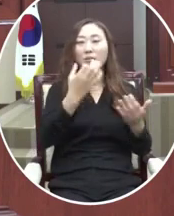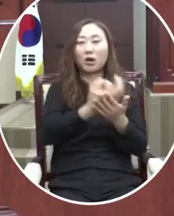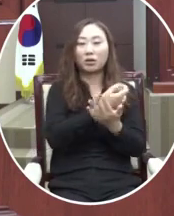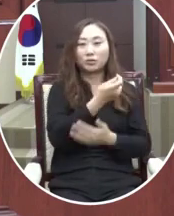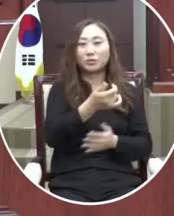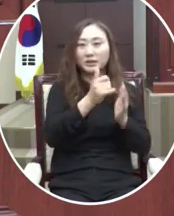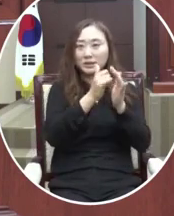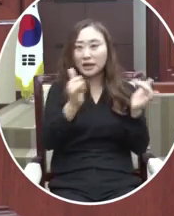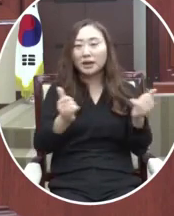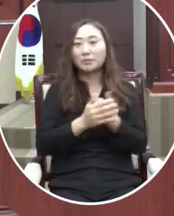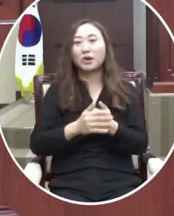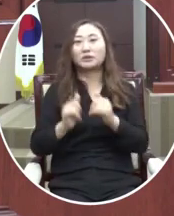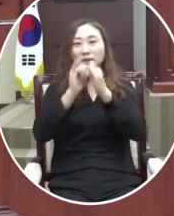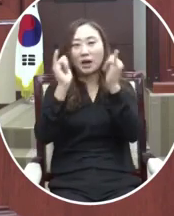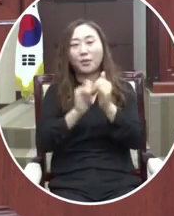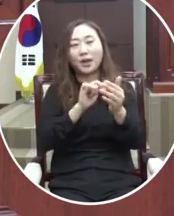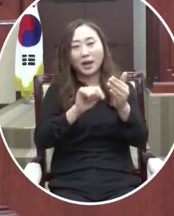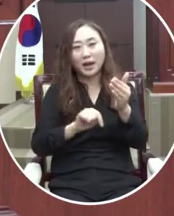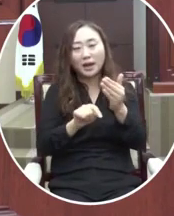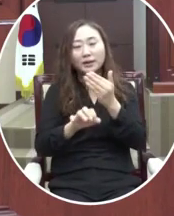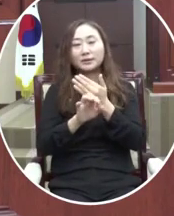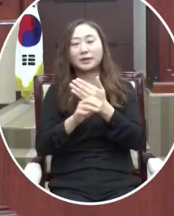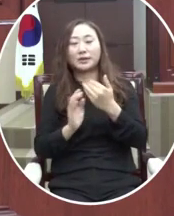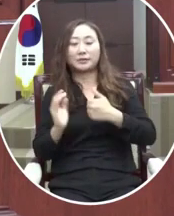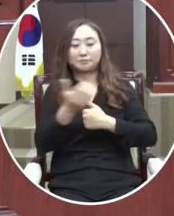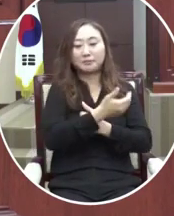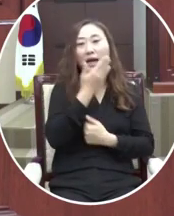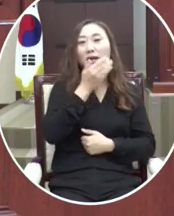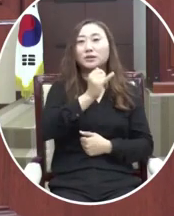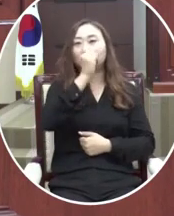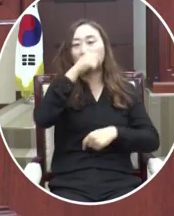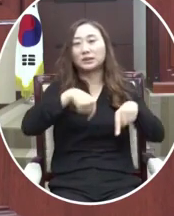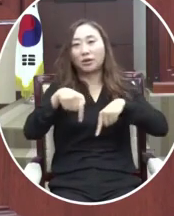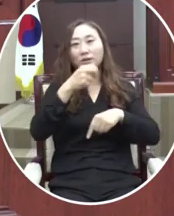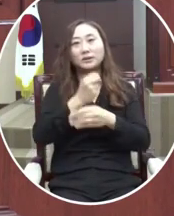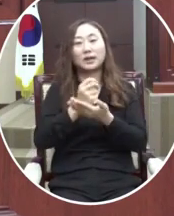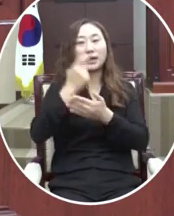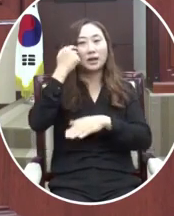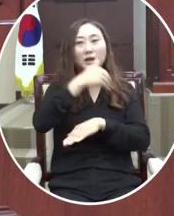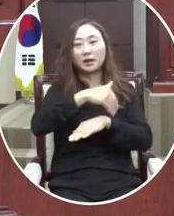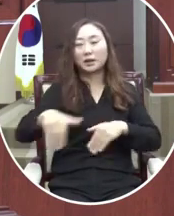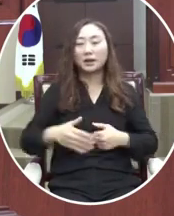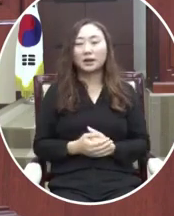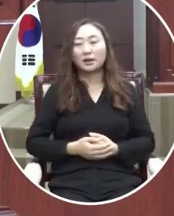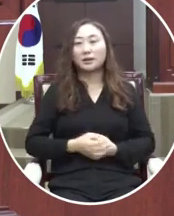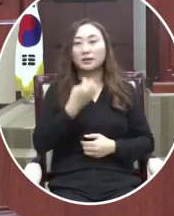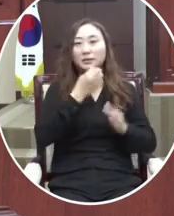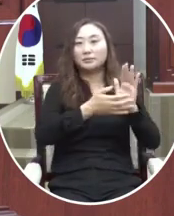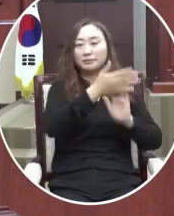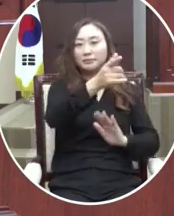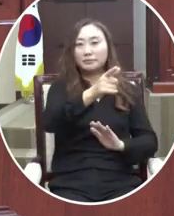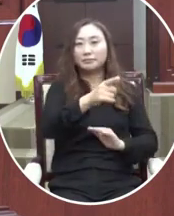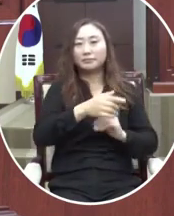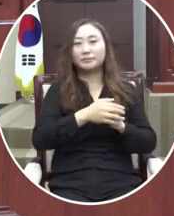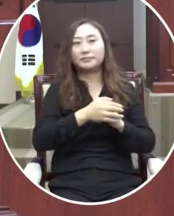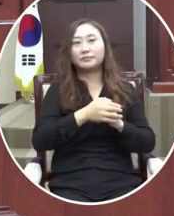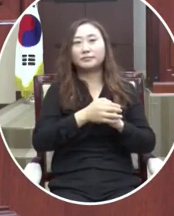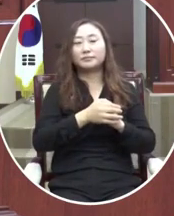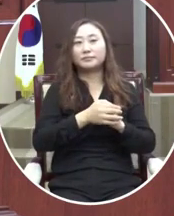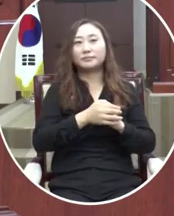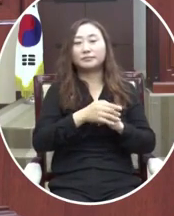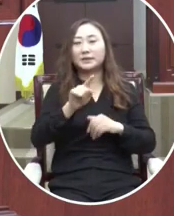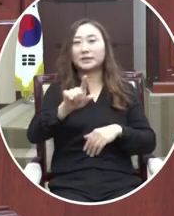저소득층 등 사회 경제적 취약계층을 따뜻하게 보듬는 정책을 펼쳐 나가겠습니다 서울시 자치 구종 제일 높은